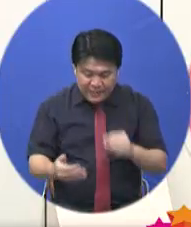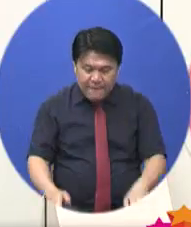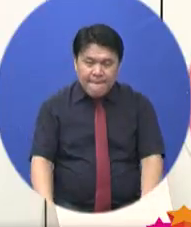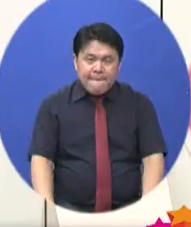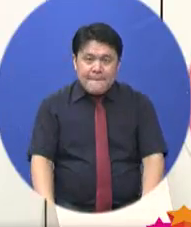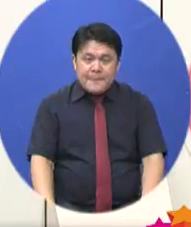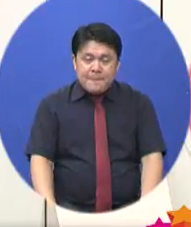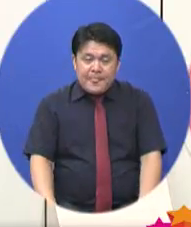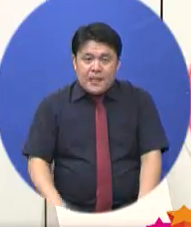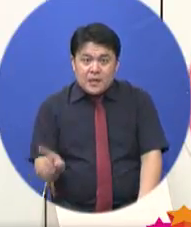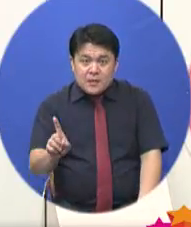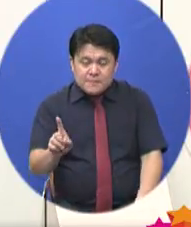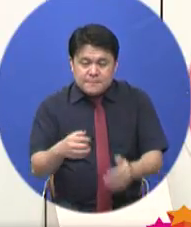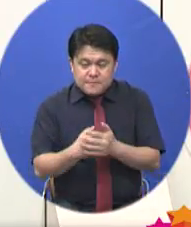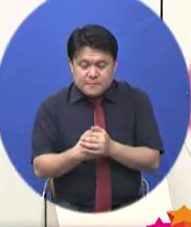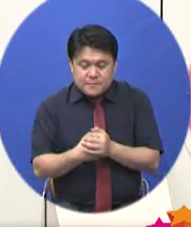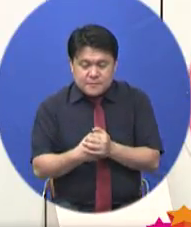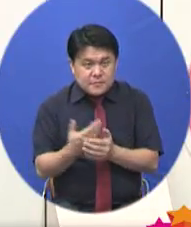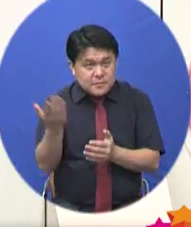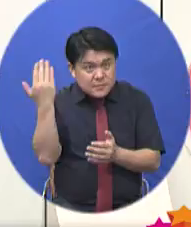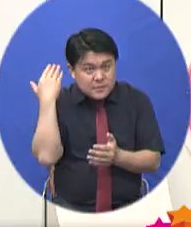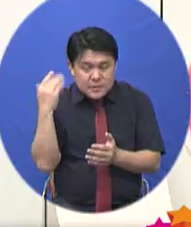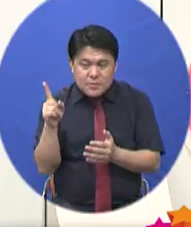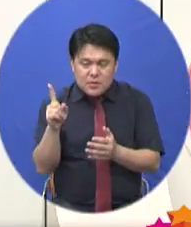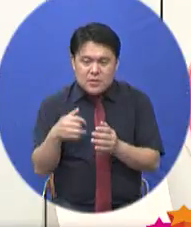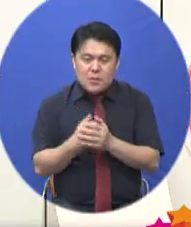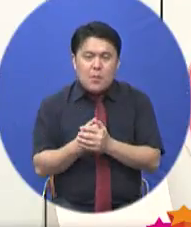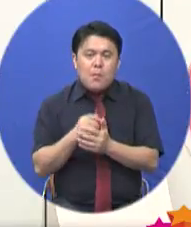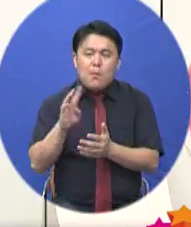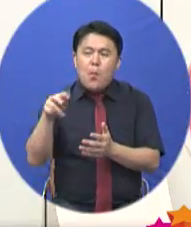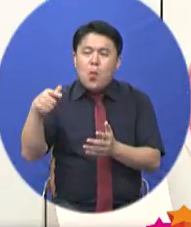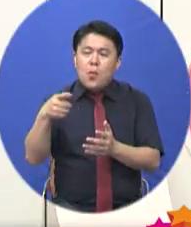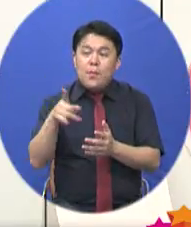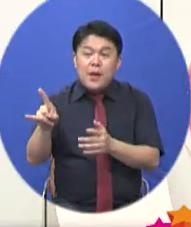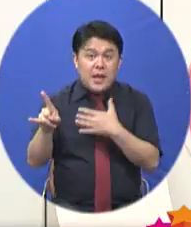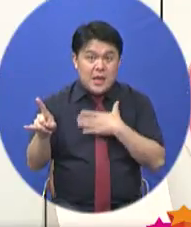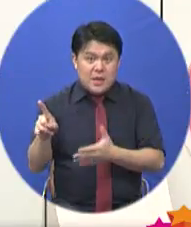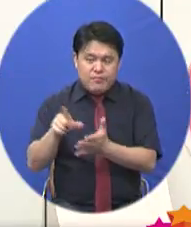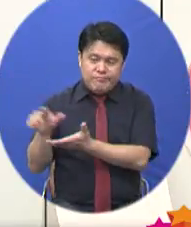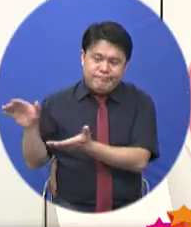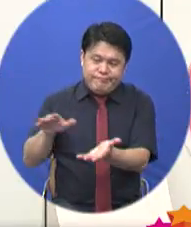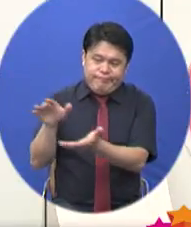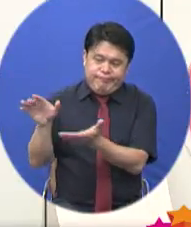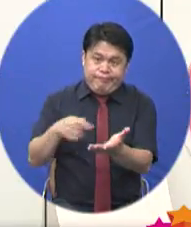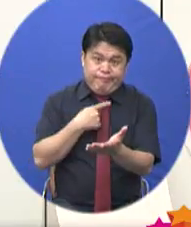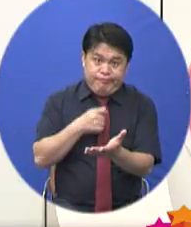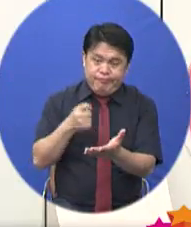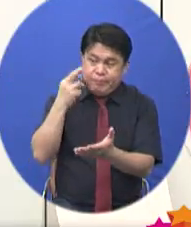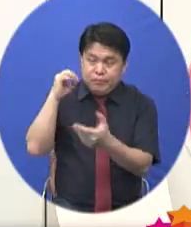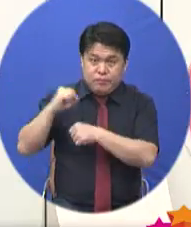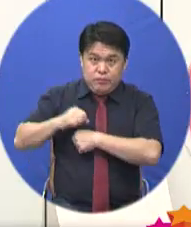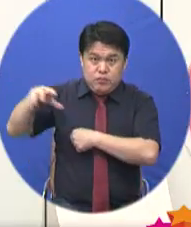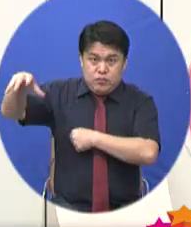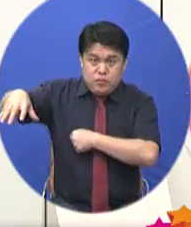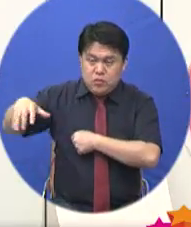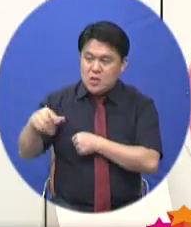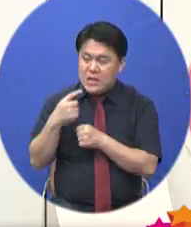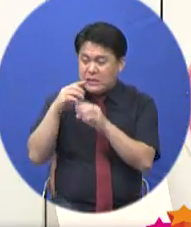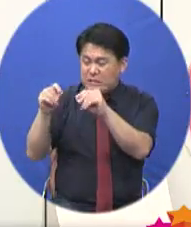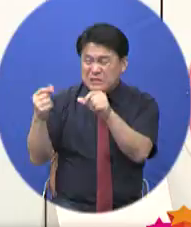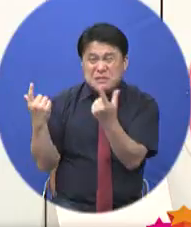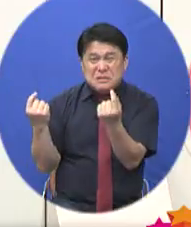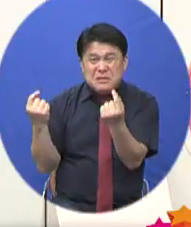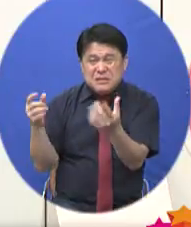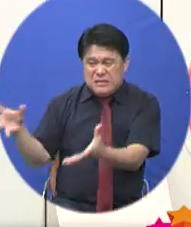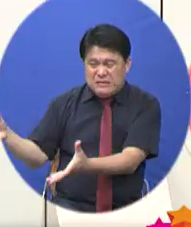갔더니 이사종제라고 해서 네. 그래서는 근데 보급병이죠. 네. 미국에서 그 고엽제 밀가루 같아요.